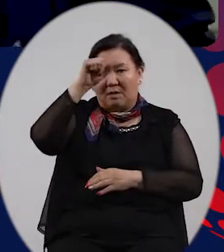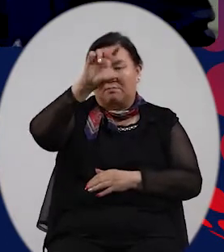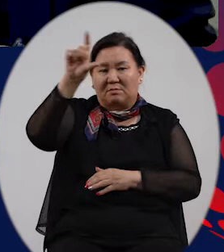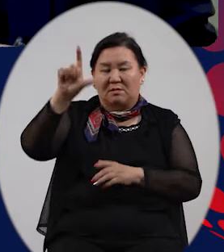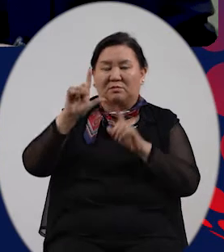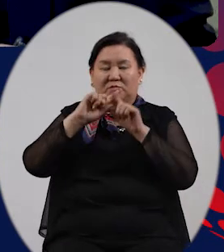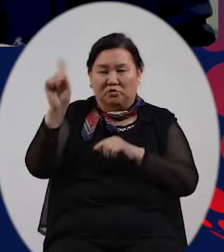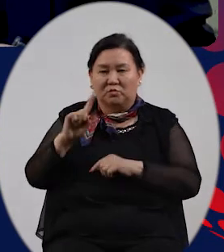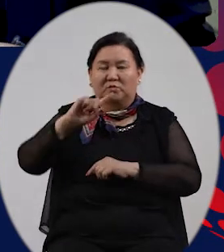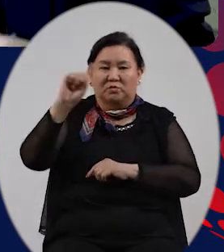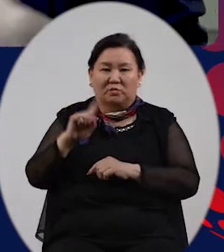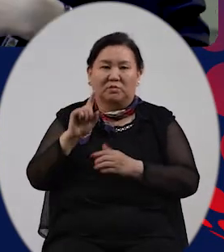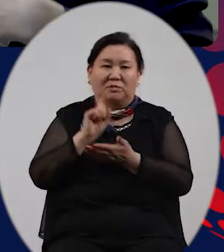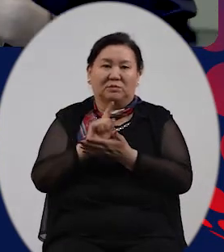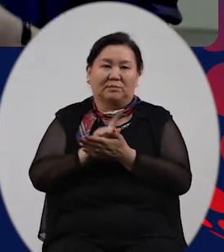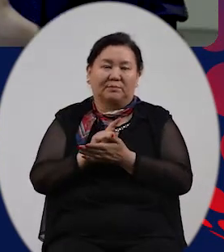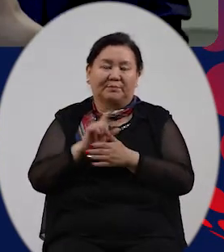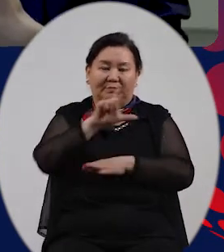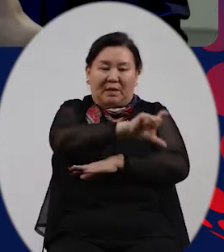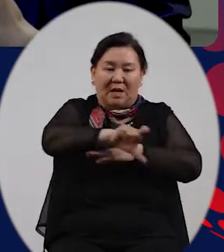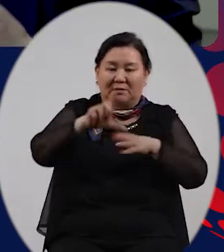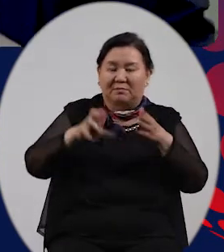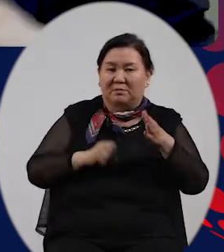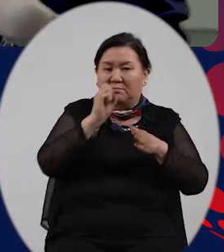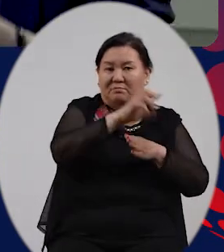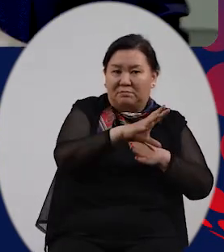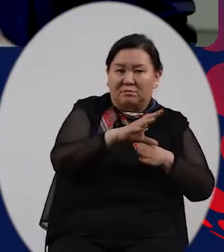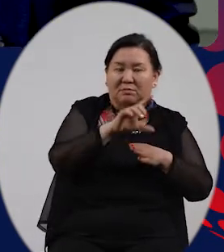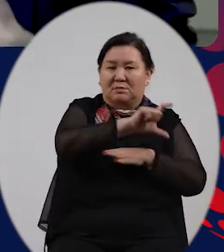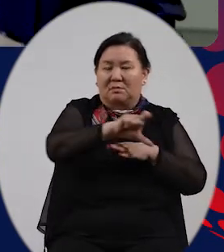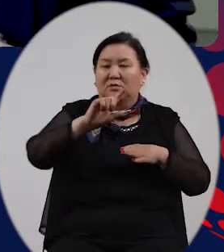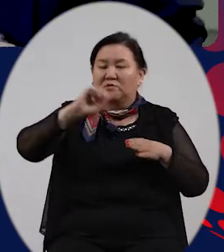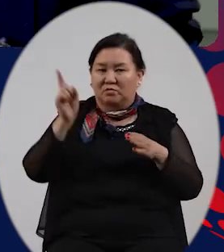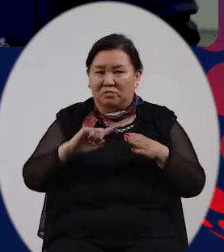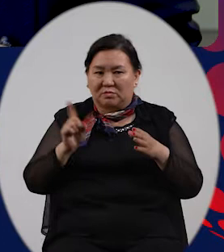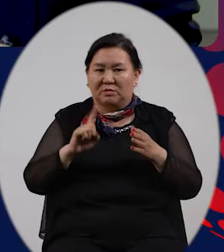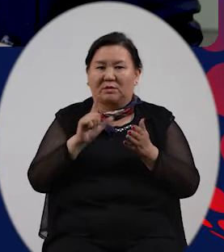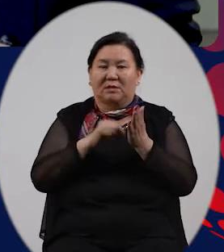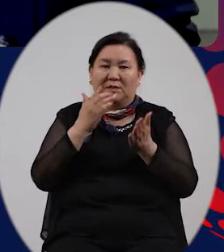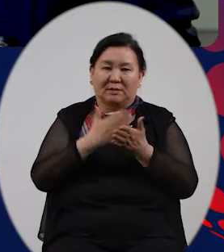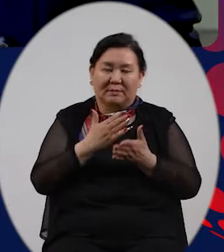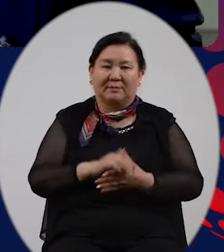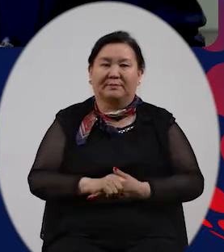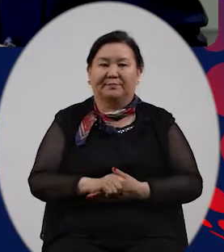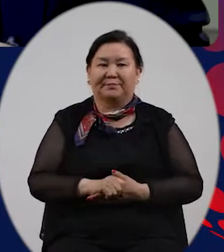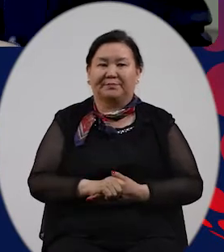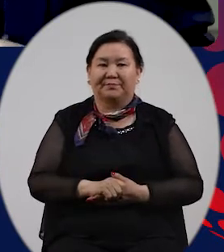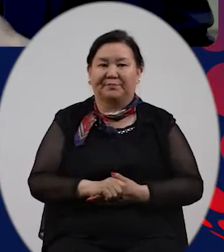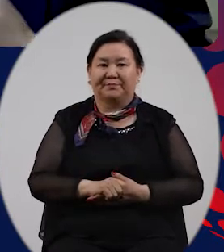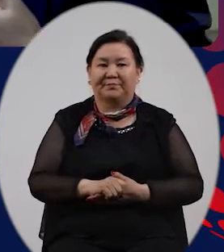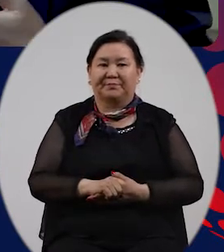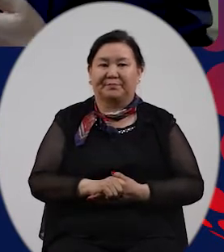бол байна. Энэ дээр жишээлх юм бол экспортод бараа бүтээгдэхүүнээ гаргах гэж байгаа бол экспортын зөвшөөрлөл лицензүүд бол хэрэгтэй болж таарна. За